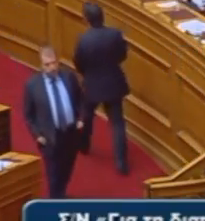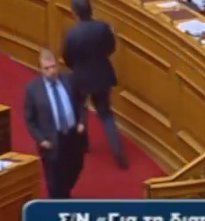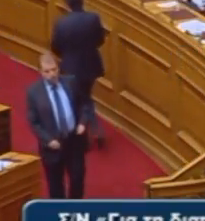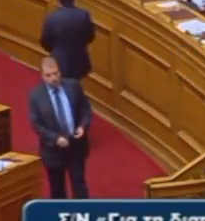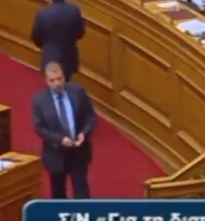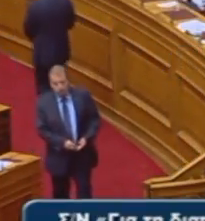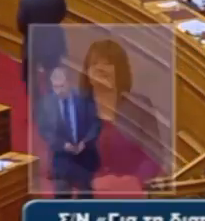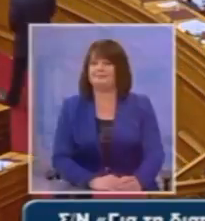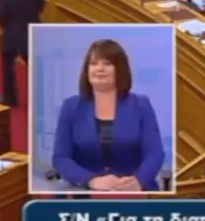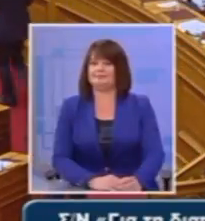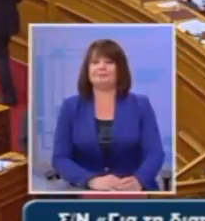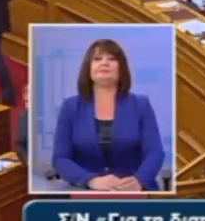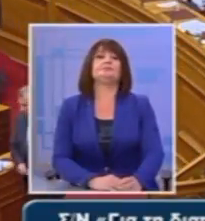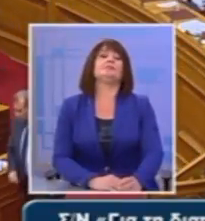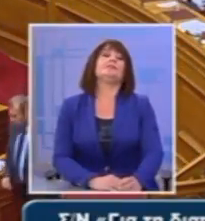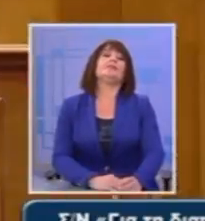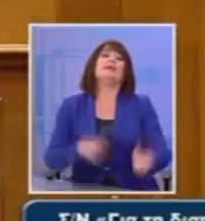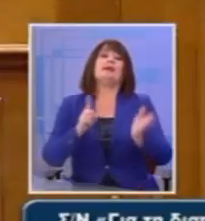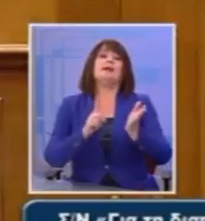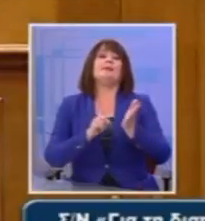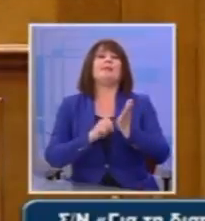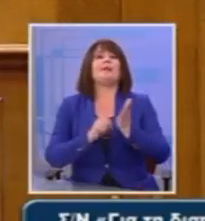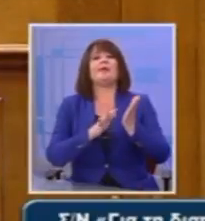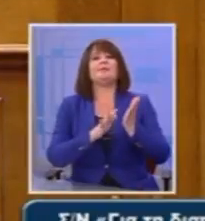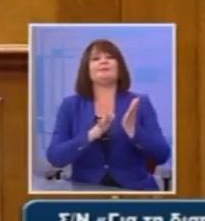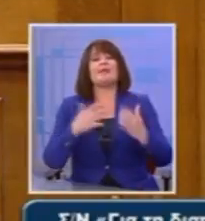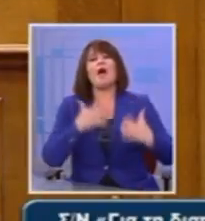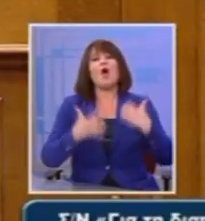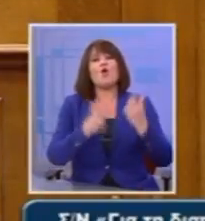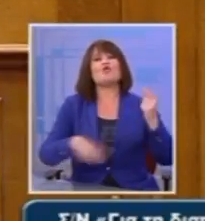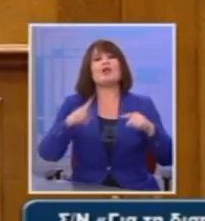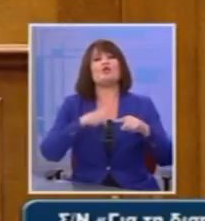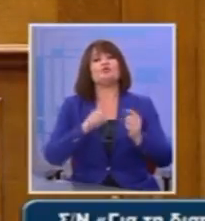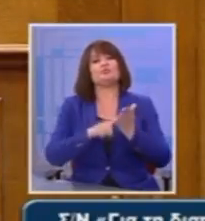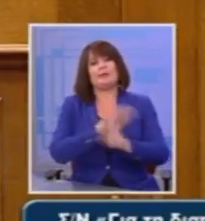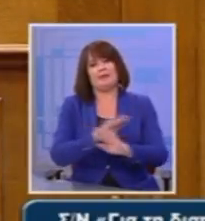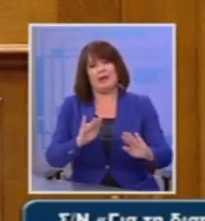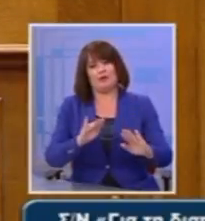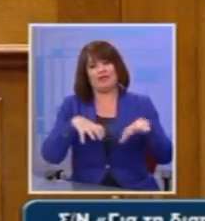Η αγωνία του κόσμου πρέπει να τελειώσει. Μαζί και ο διχασμός.